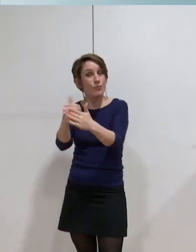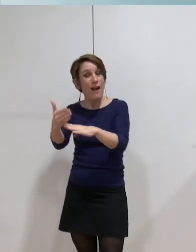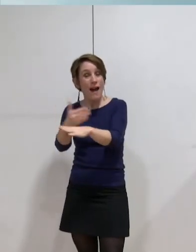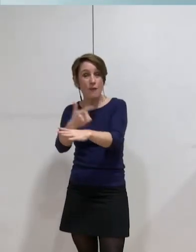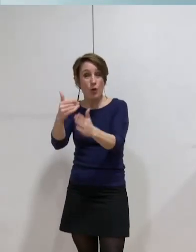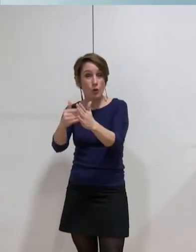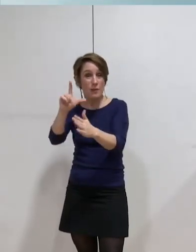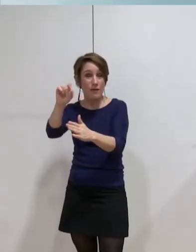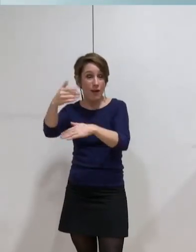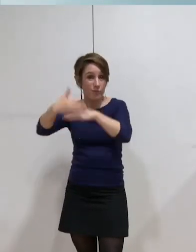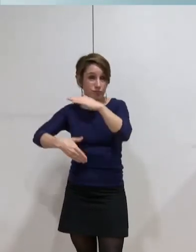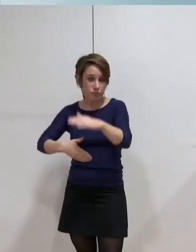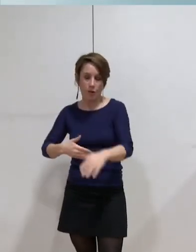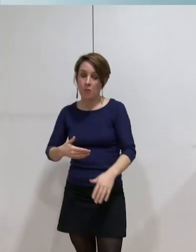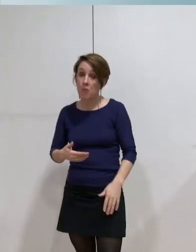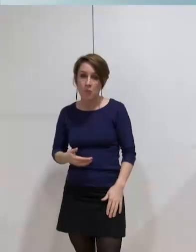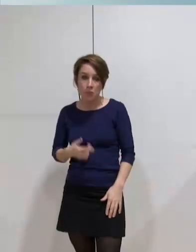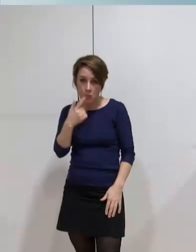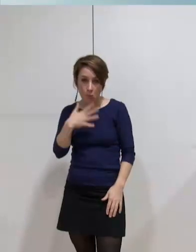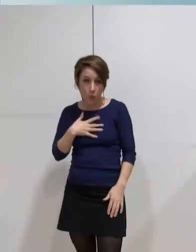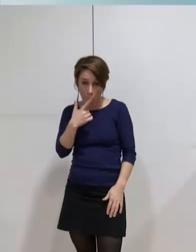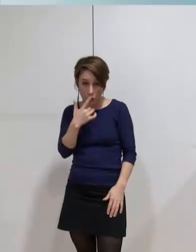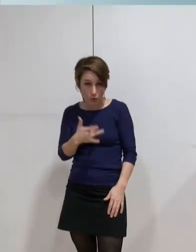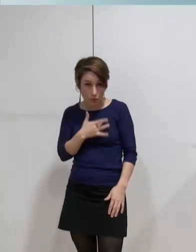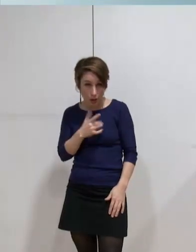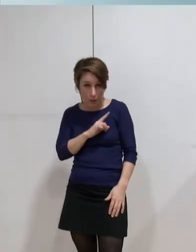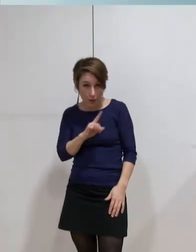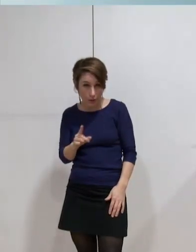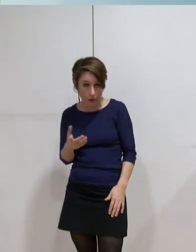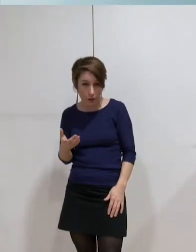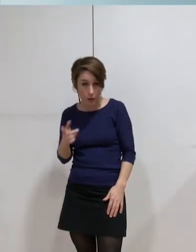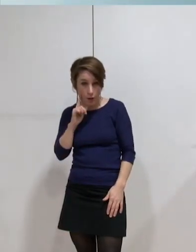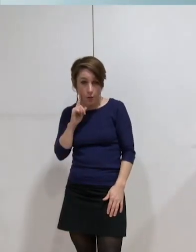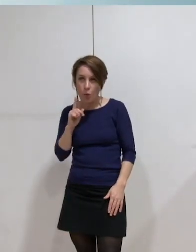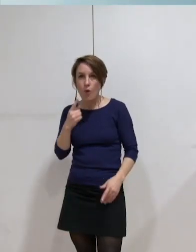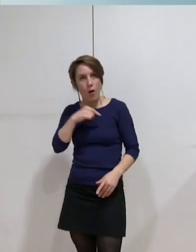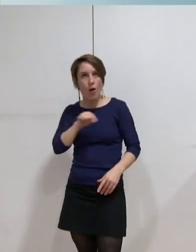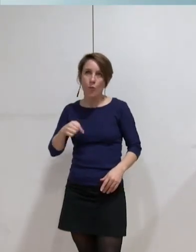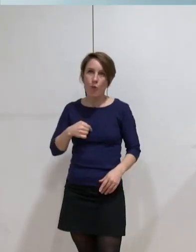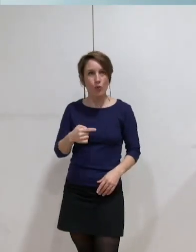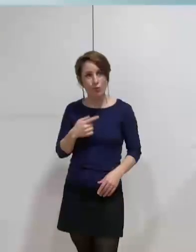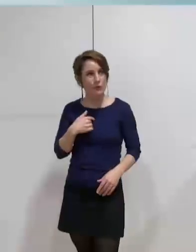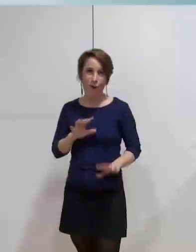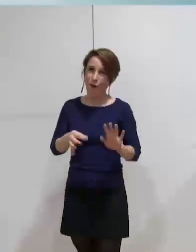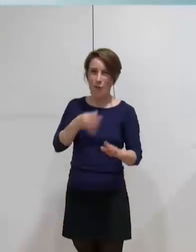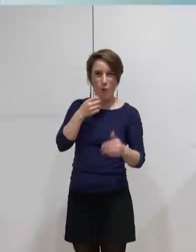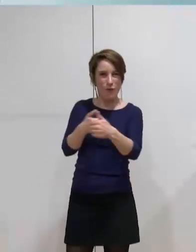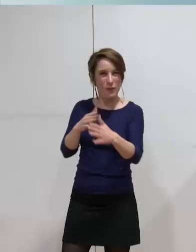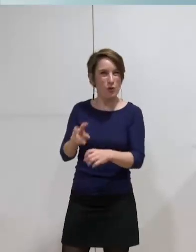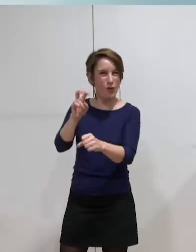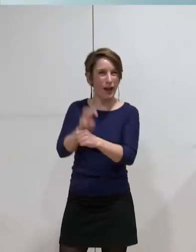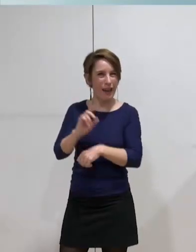de cet amendement puisque il y a pas d'intérêt pour la ville de maintenir des modulaires audelà du temps